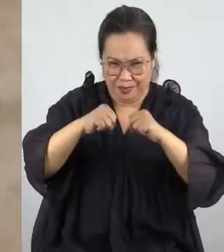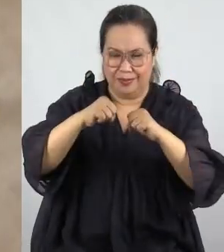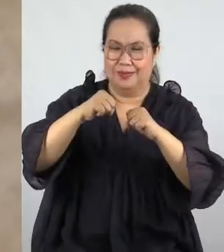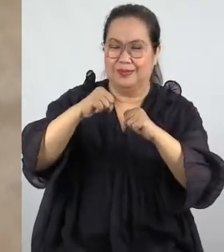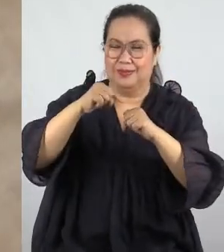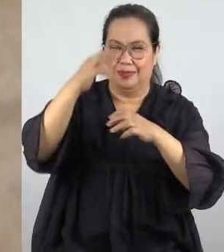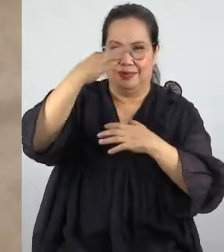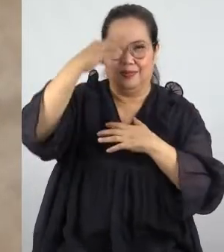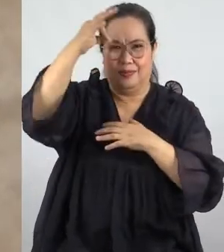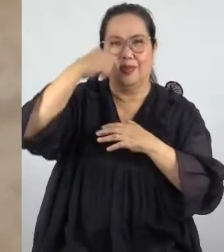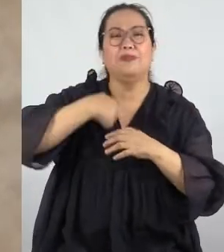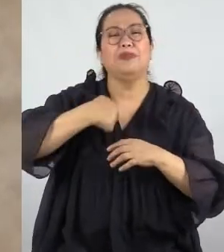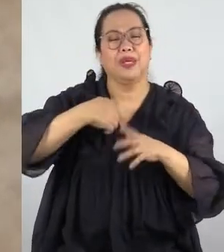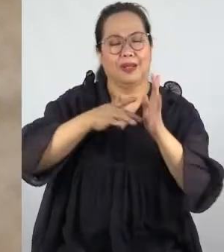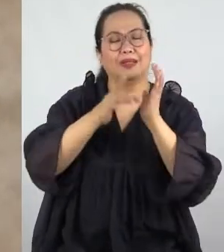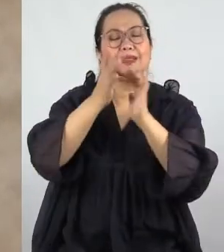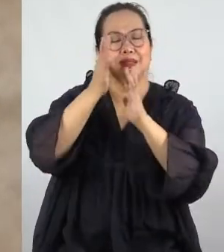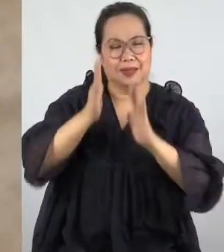and election.